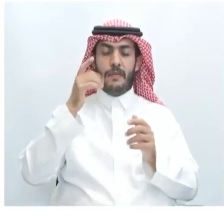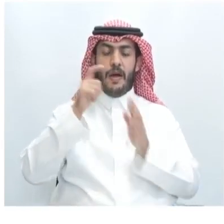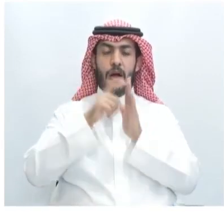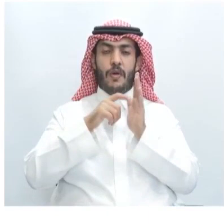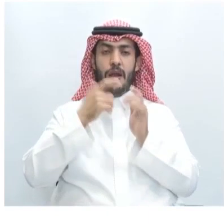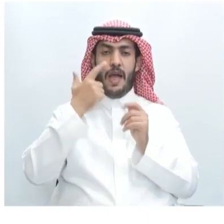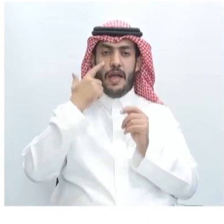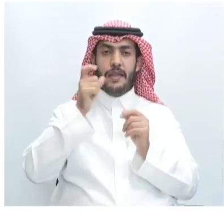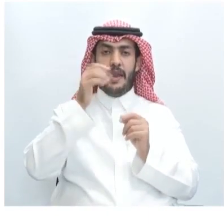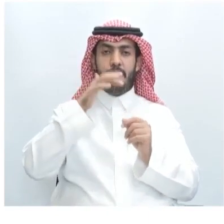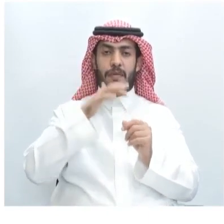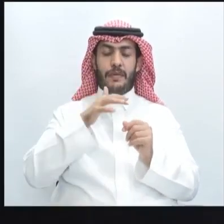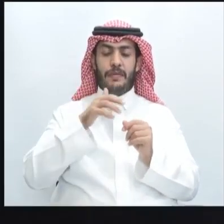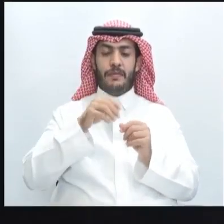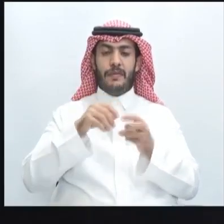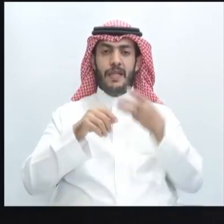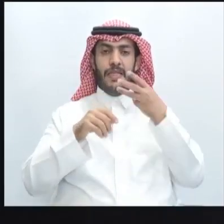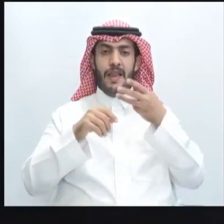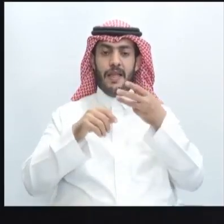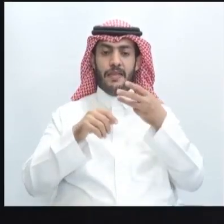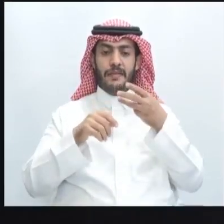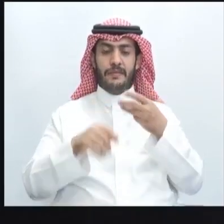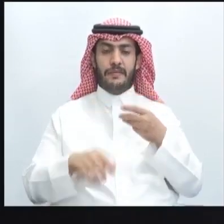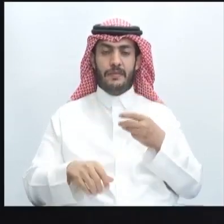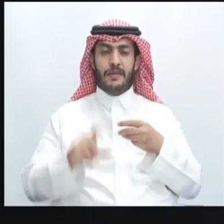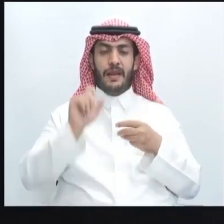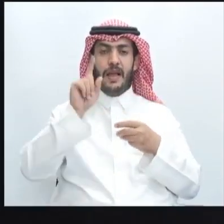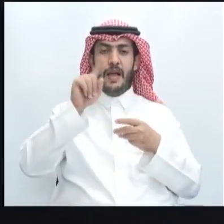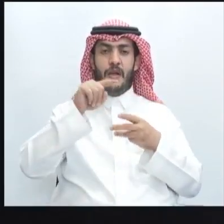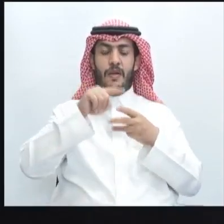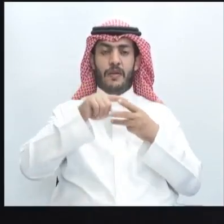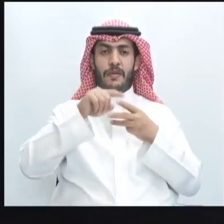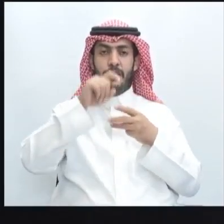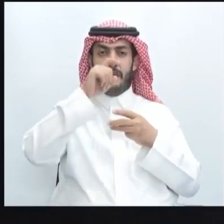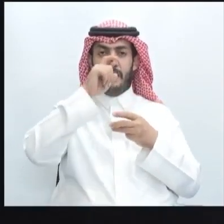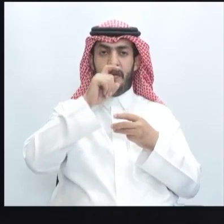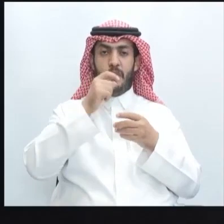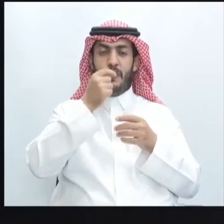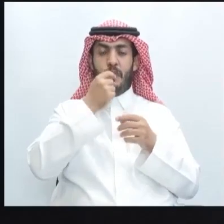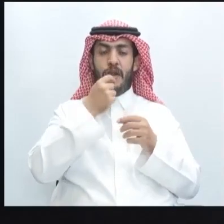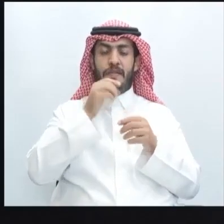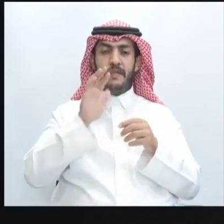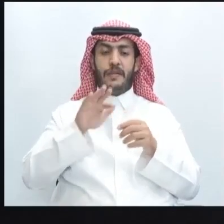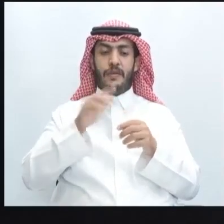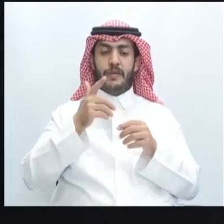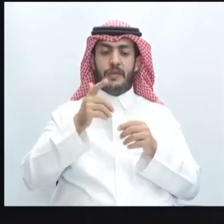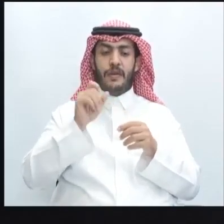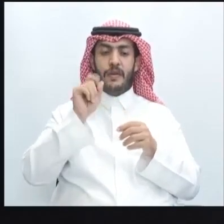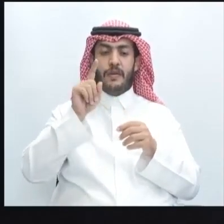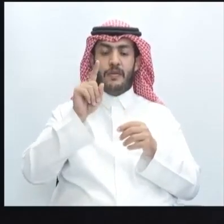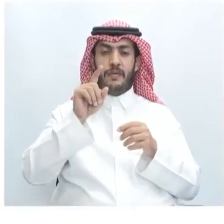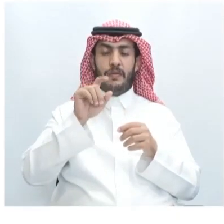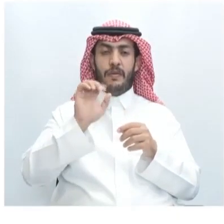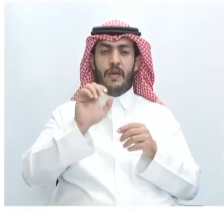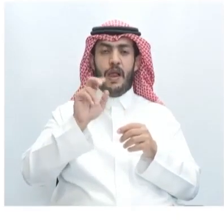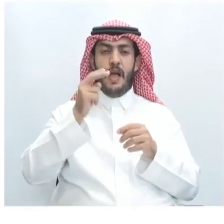صلى الله عليه وسلم مثلنا بثلاثه امثله اولا مما يوجد من القران الكريم وهو الامر الاول وهو